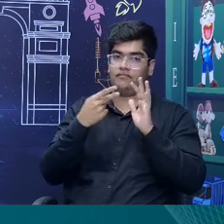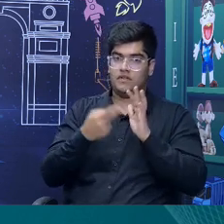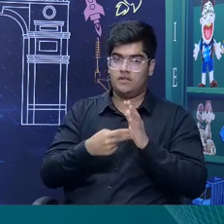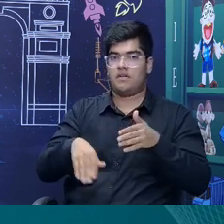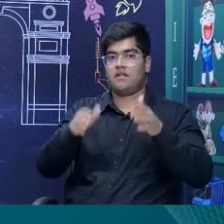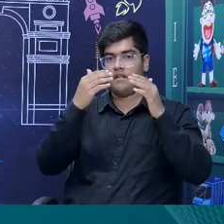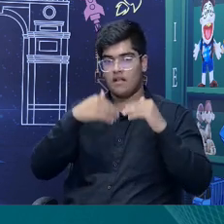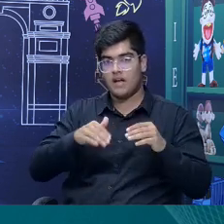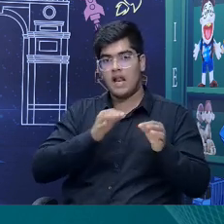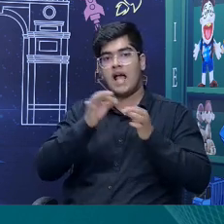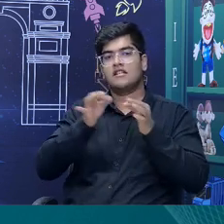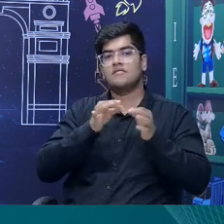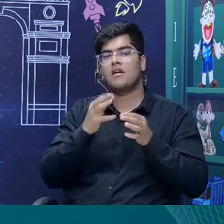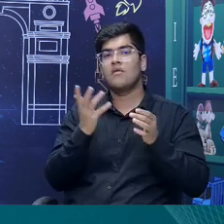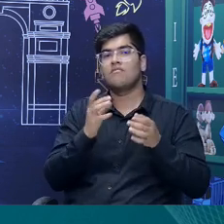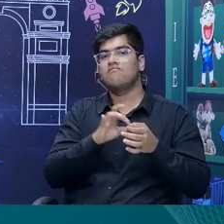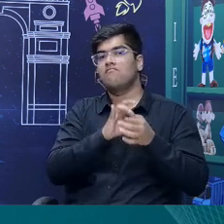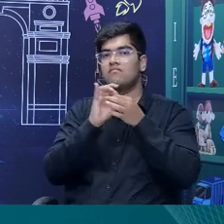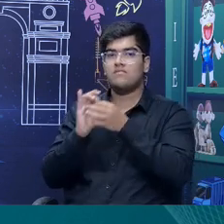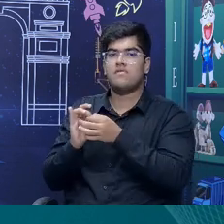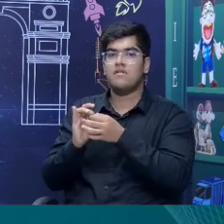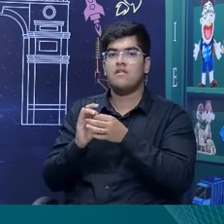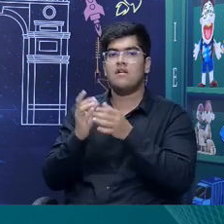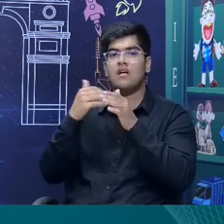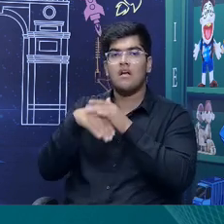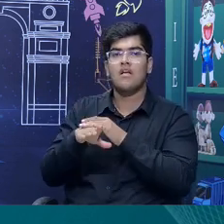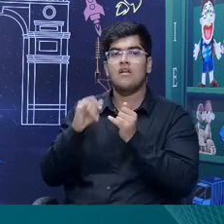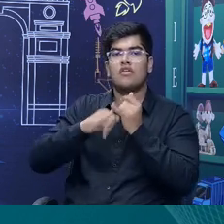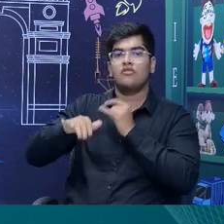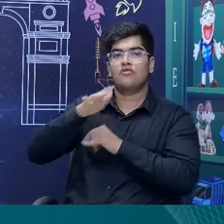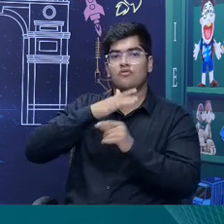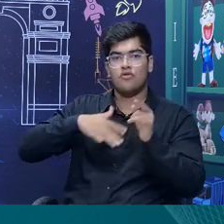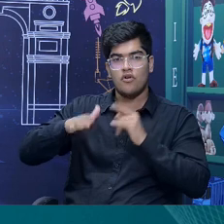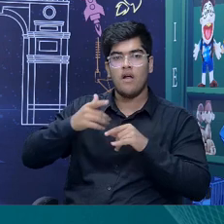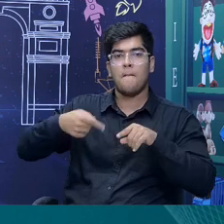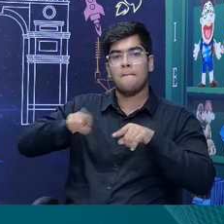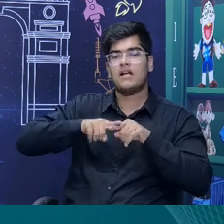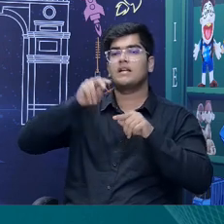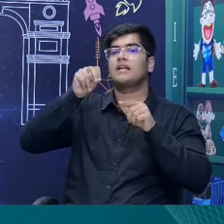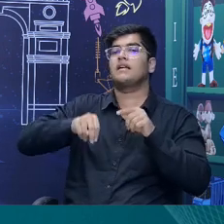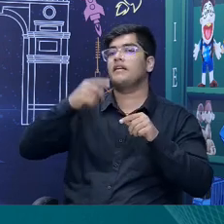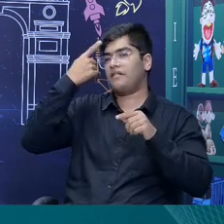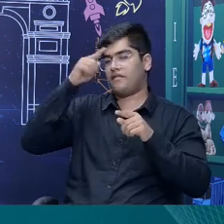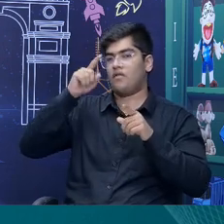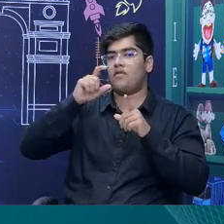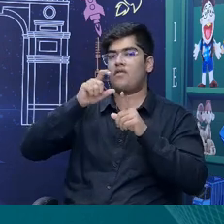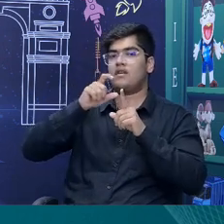बिटवीन सोशियोलॉजी और डी नीड पर डेमो स्टार्टिंग डेमोग्राफिक्स स्ट्रक्चर